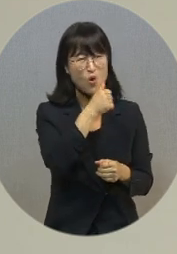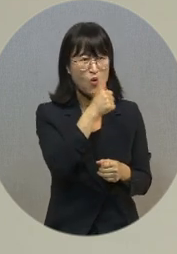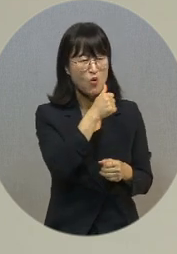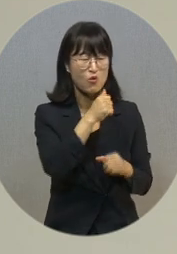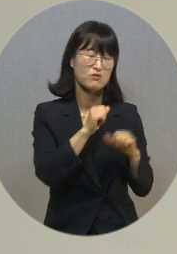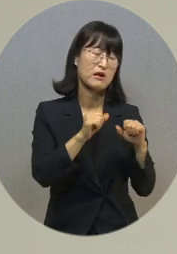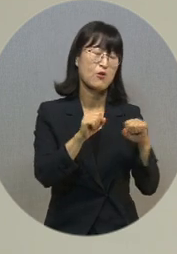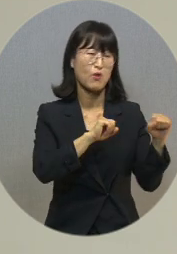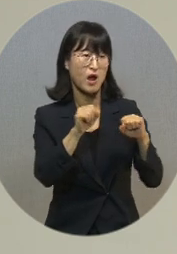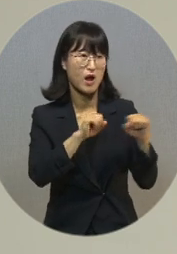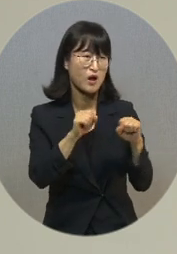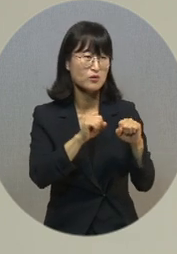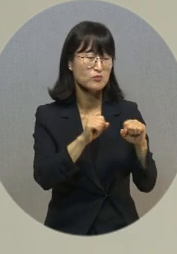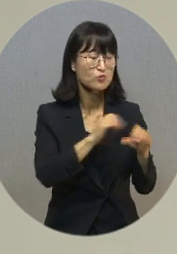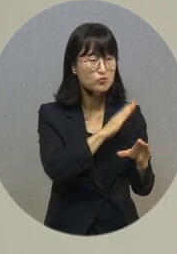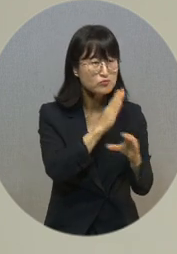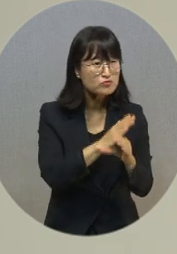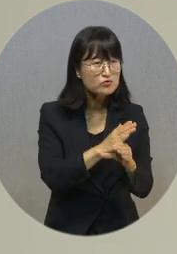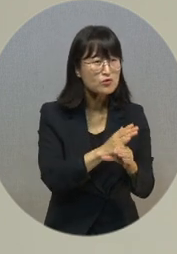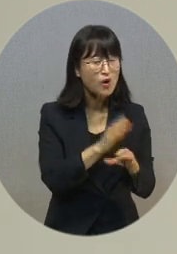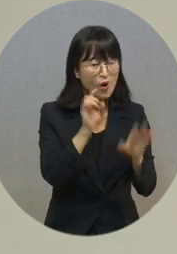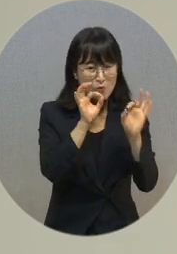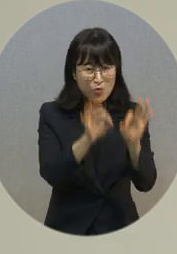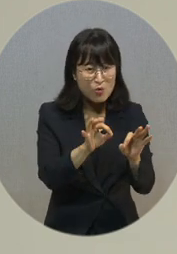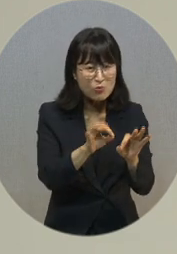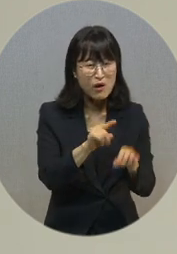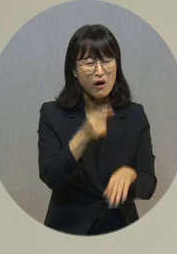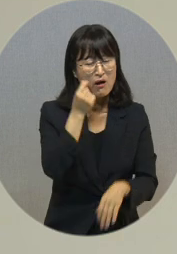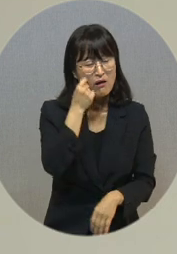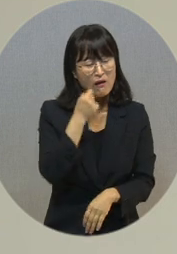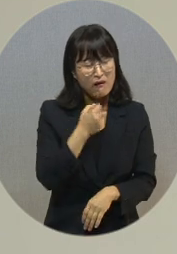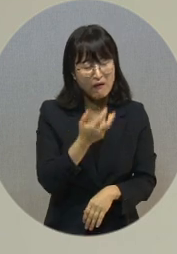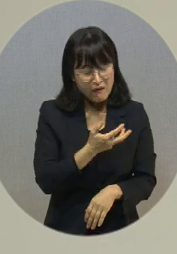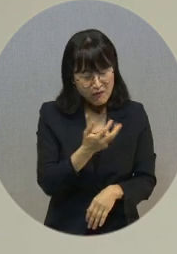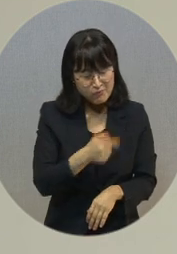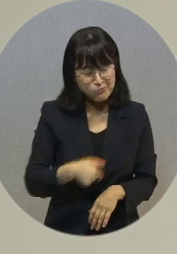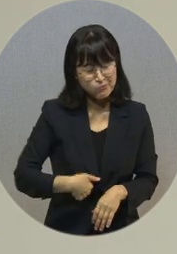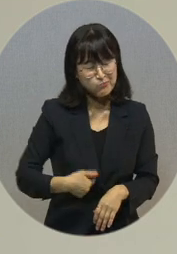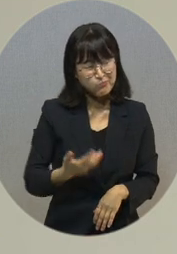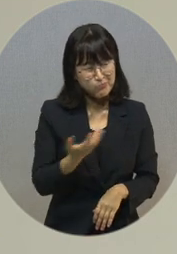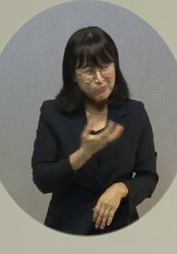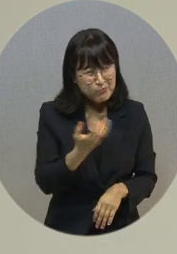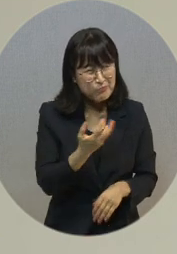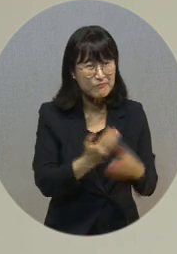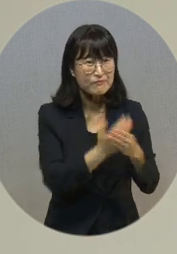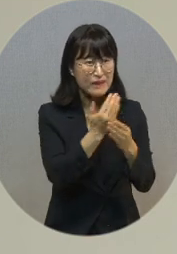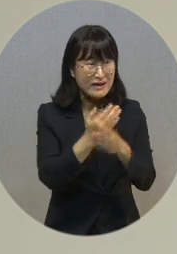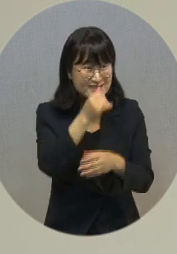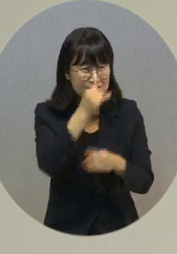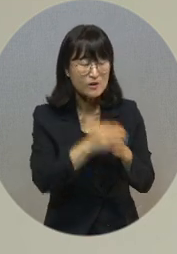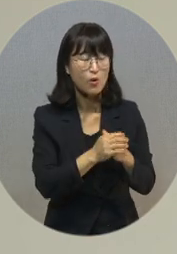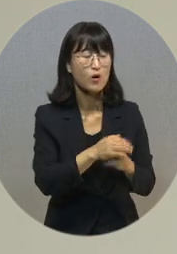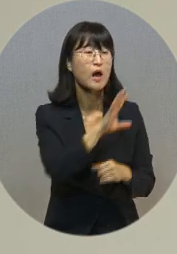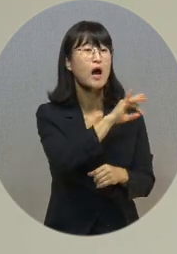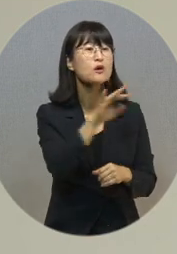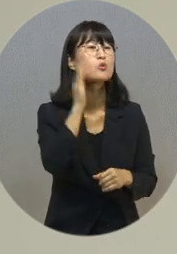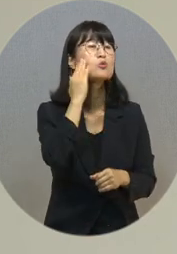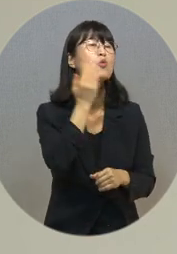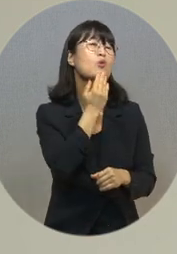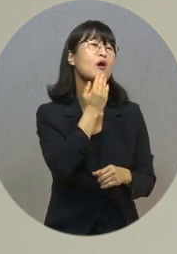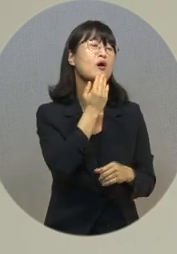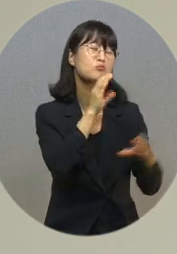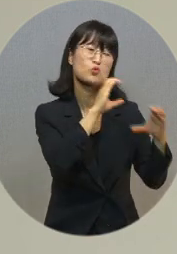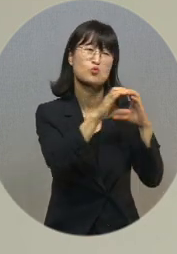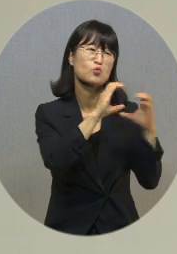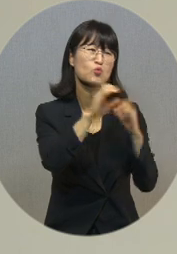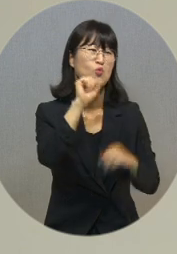안타까운 사연도 있잖아요. 네네. 어느 때는 사실 저희가 예전에도 보면 우리 농아인 분들이 이 소통이 잘 안